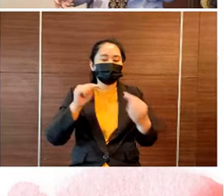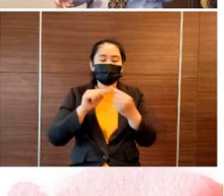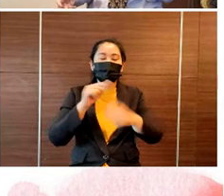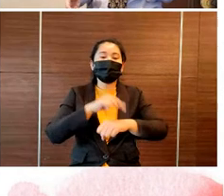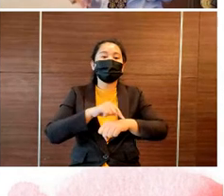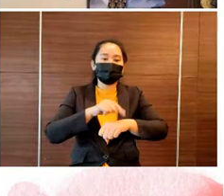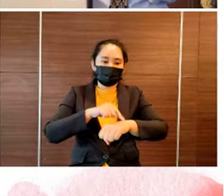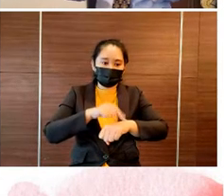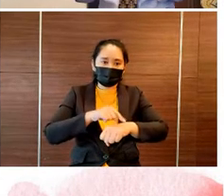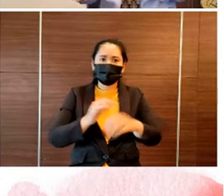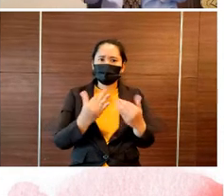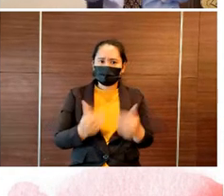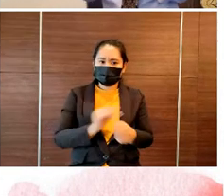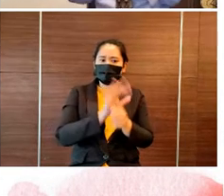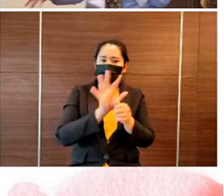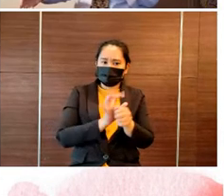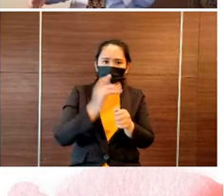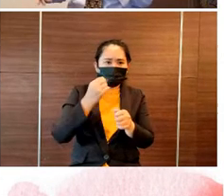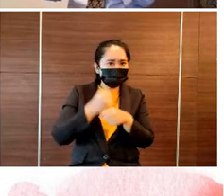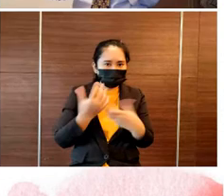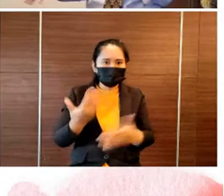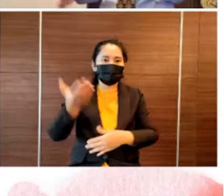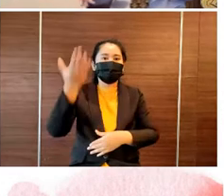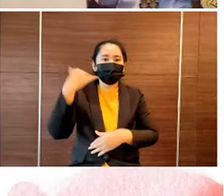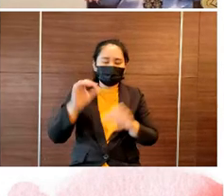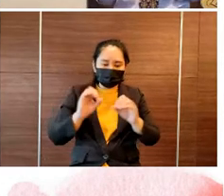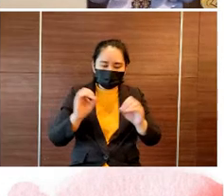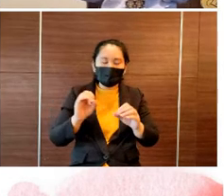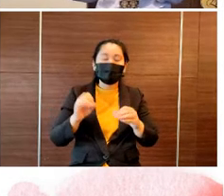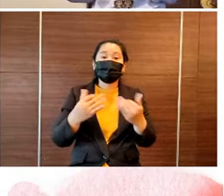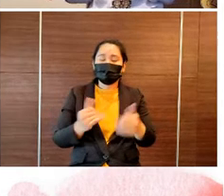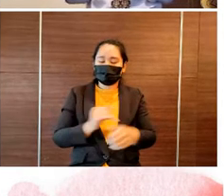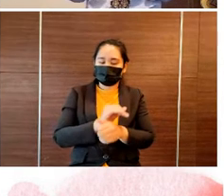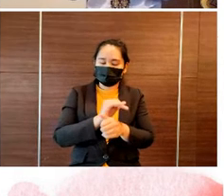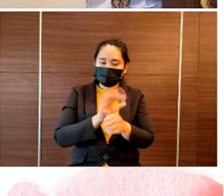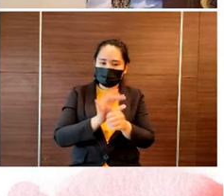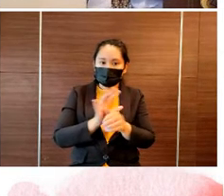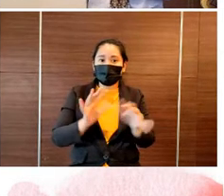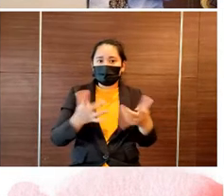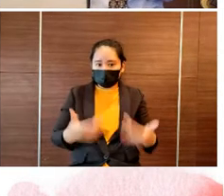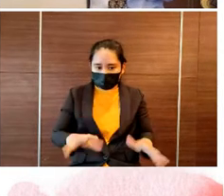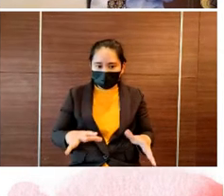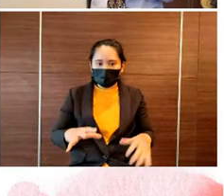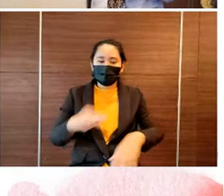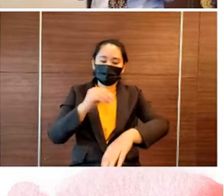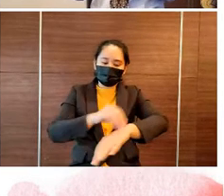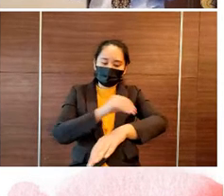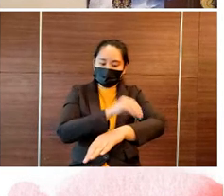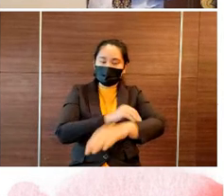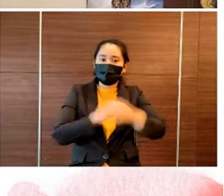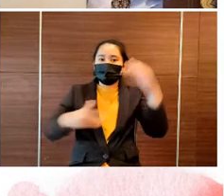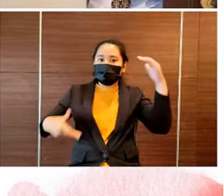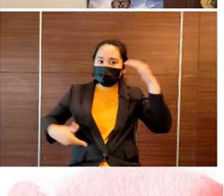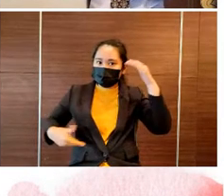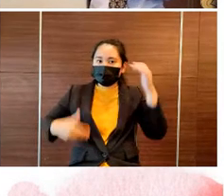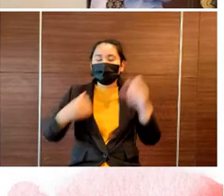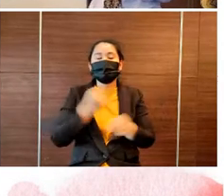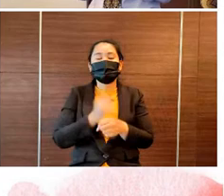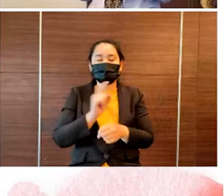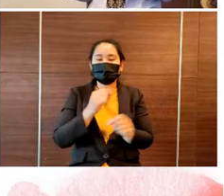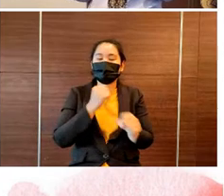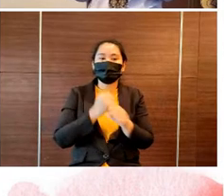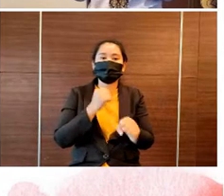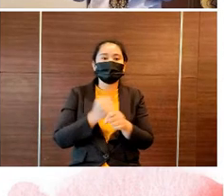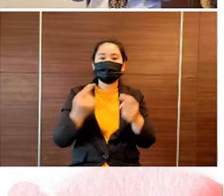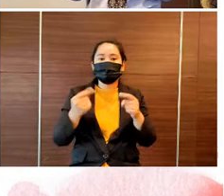เช่นตอนมีโควิดจะทำยังไงตอนไม่มีโควิดตอนมีฝีดาดลิงมาจะทำไงนี้เป็นต้นนะครับนะไม่ใช่ทำฝ่ายเดียวต้องทำควบคู่ไป